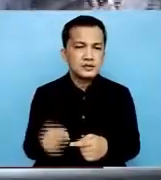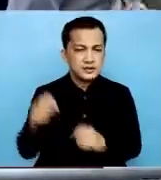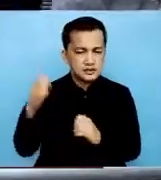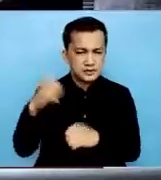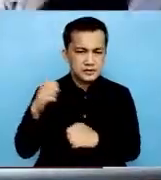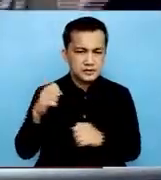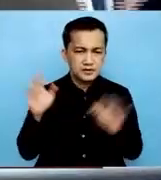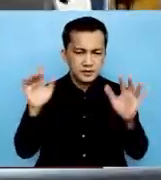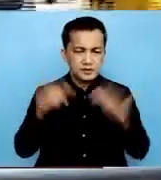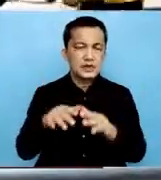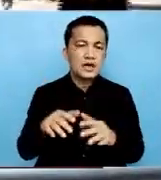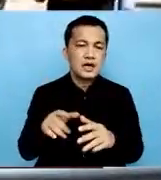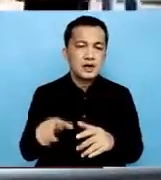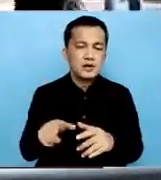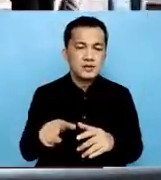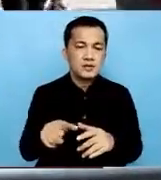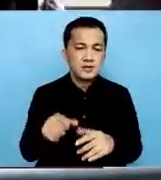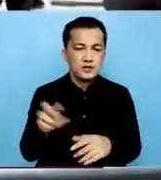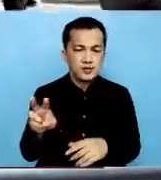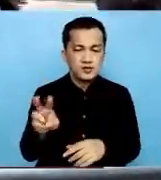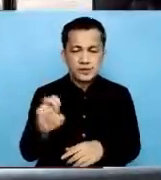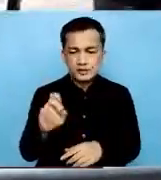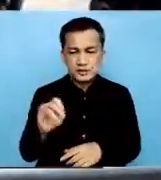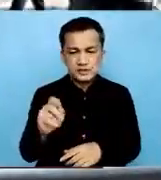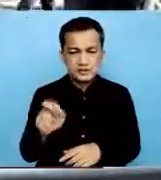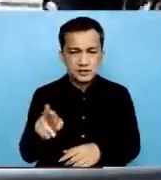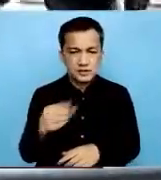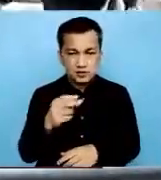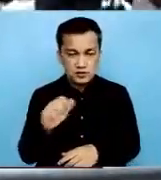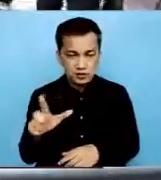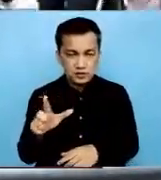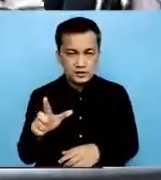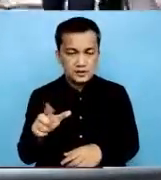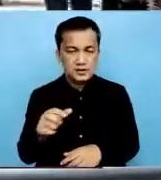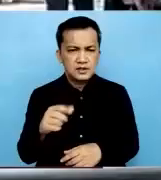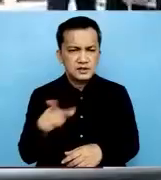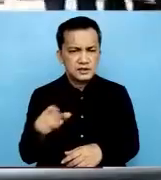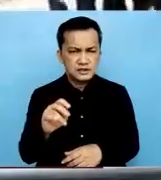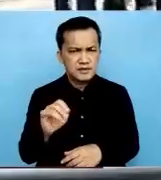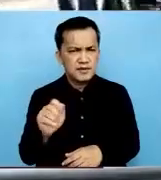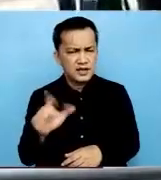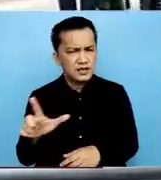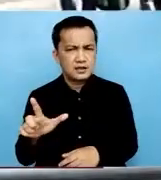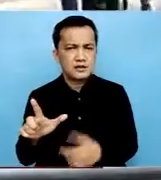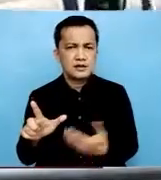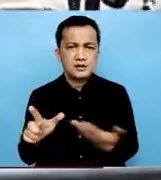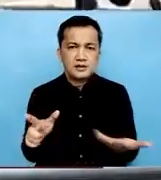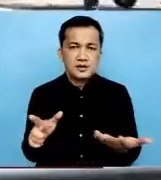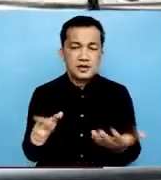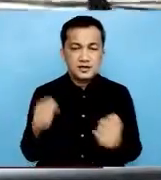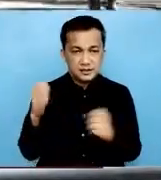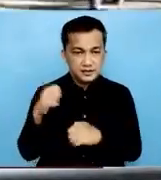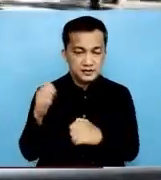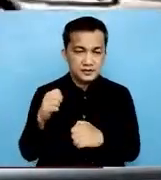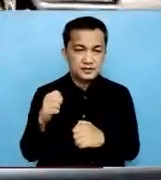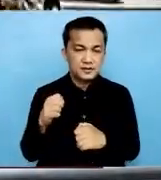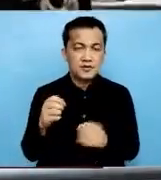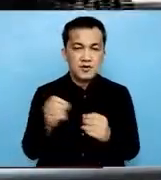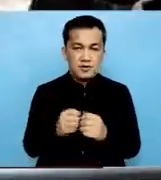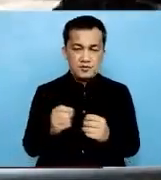ng Buckingham Palace, Westminster Hall at patanyarin ng The Mall. At inaasahan na lalo